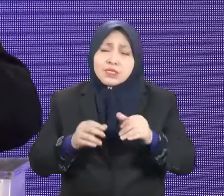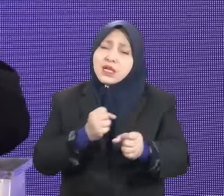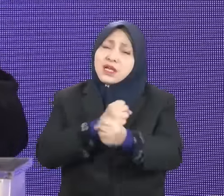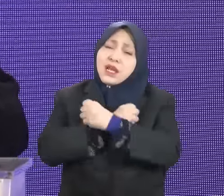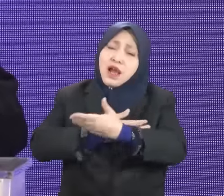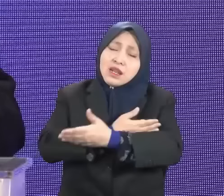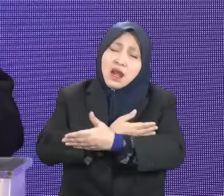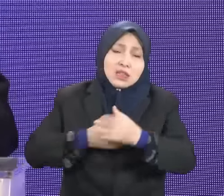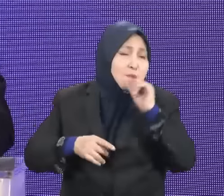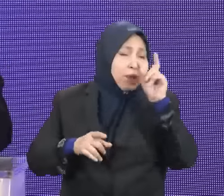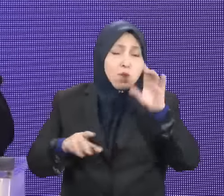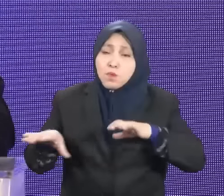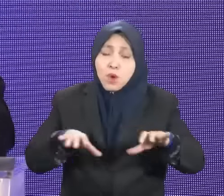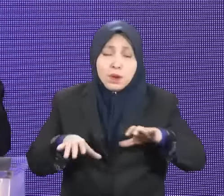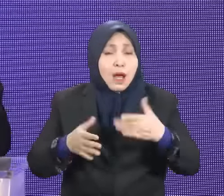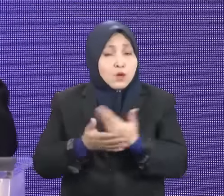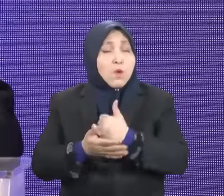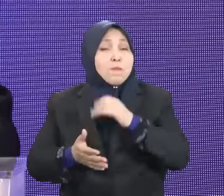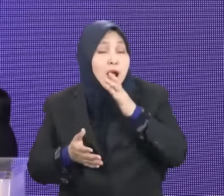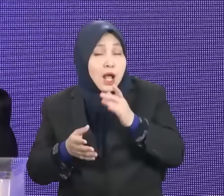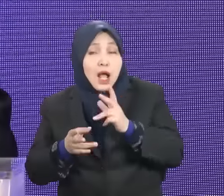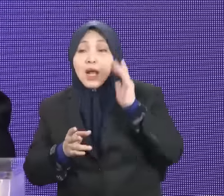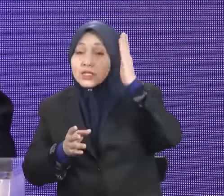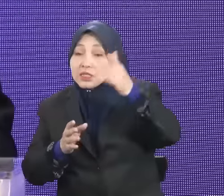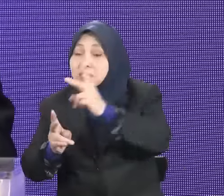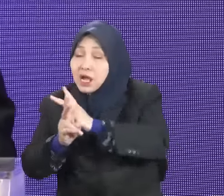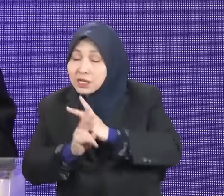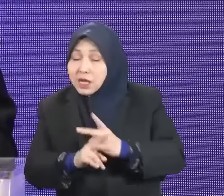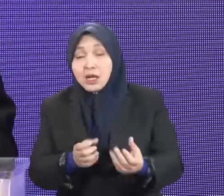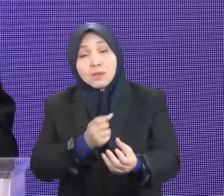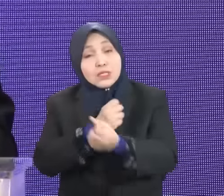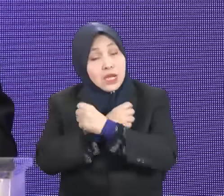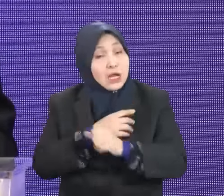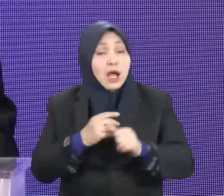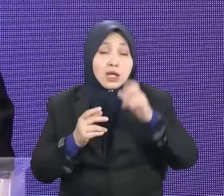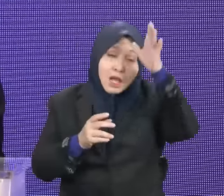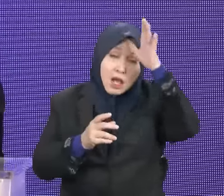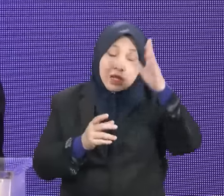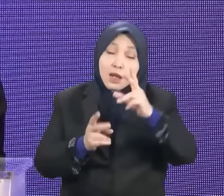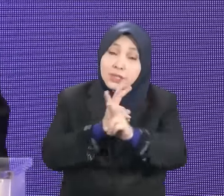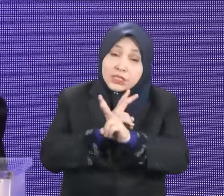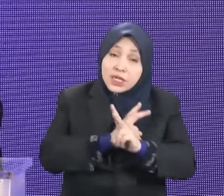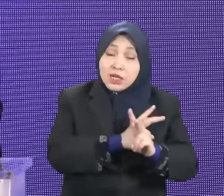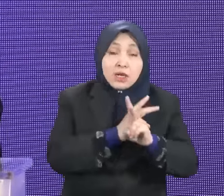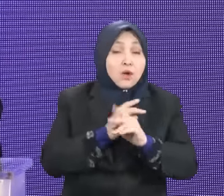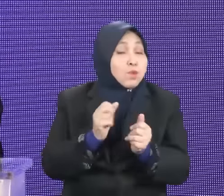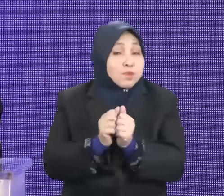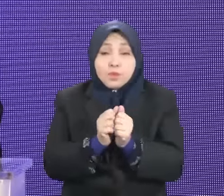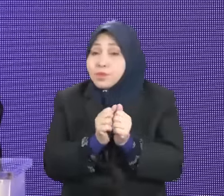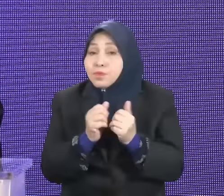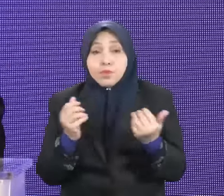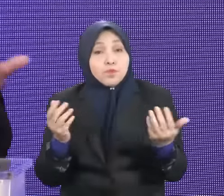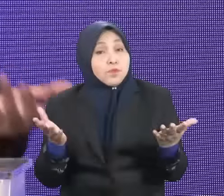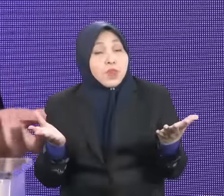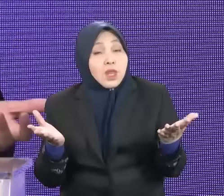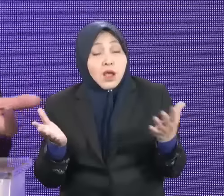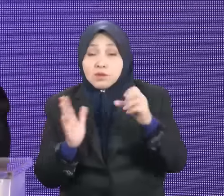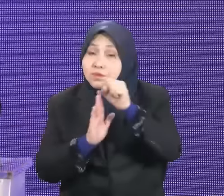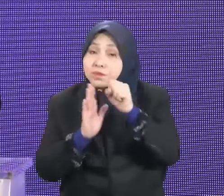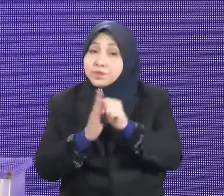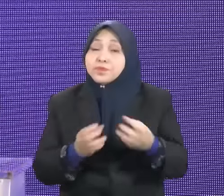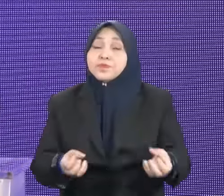barulah ya Emak akan jaga dan menyayangi online ataupun ayah akan menjaganya tampel tampel syarat yang